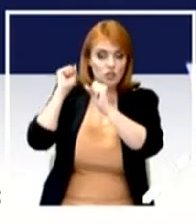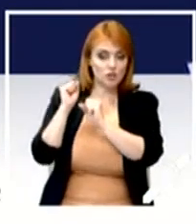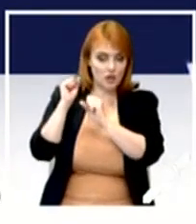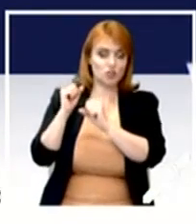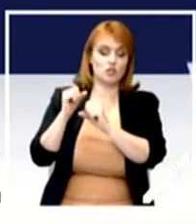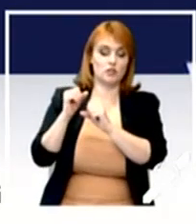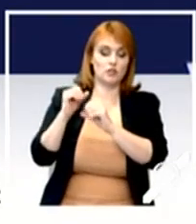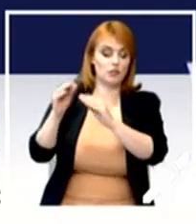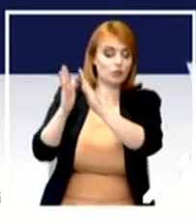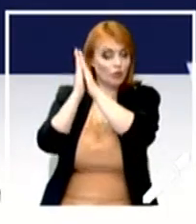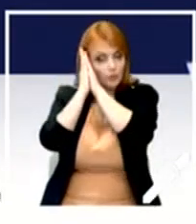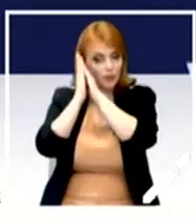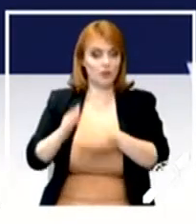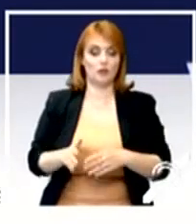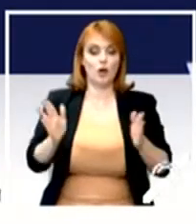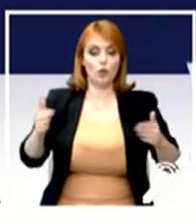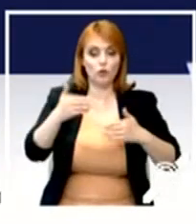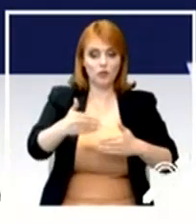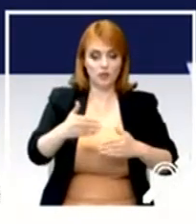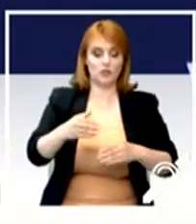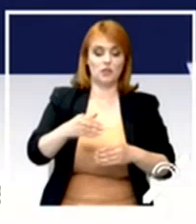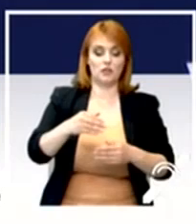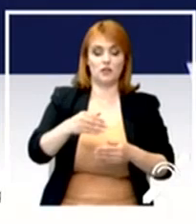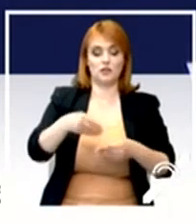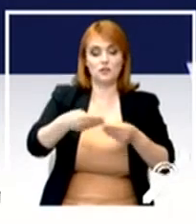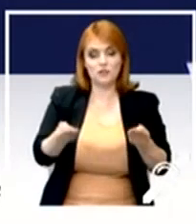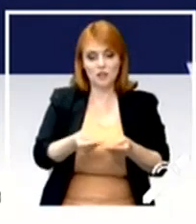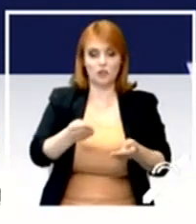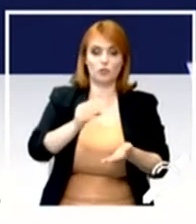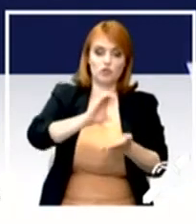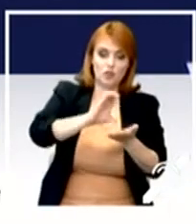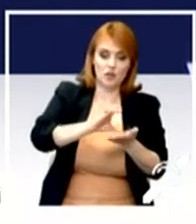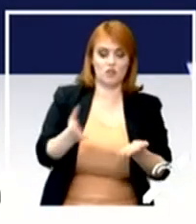cu veselă și mai multe seturi